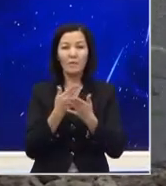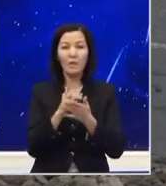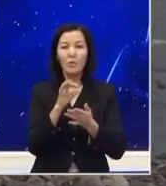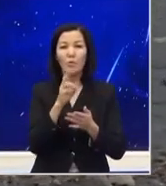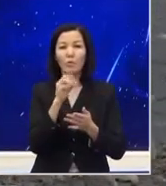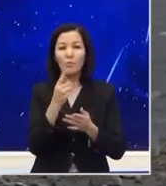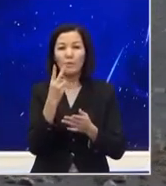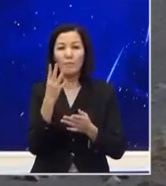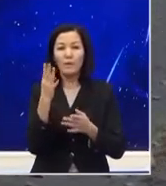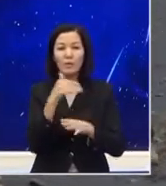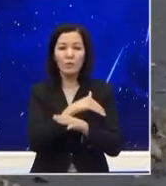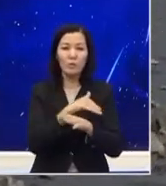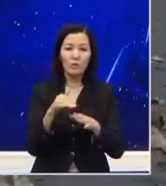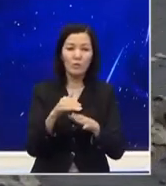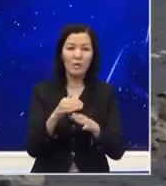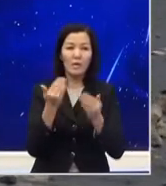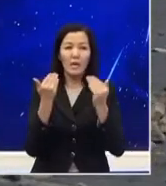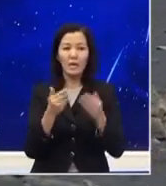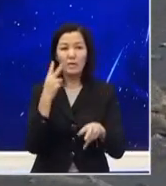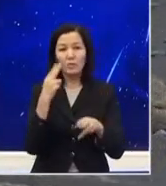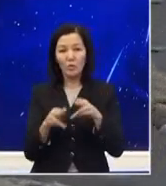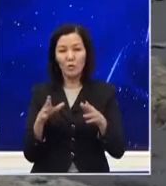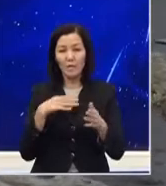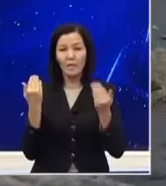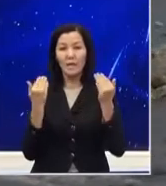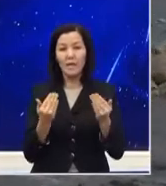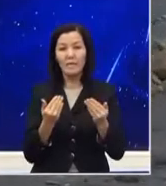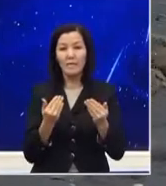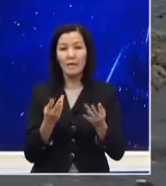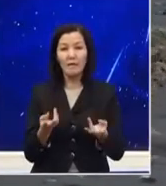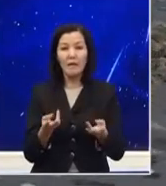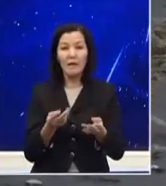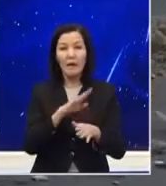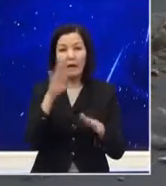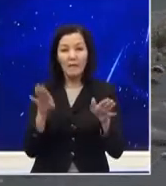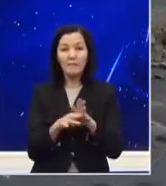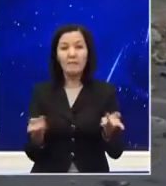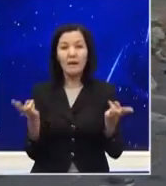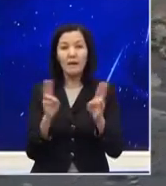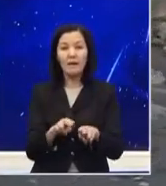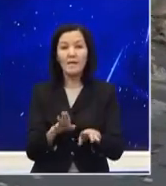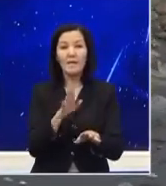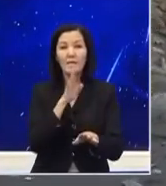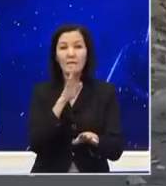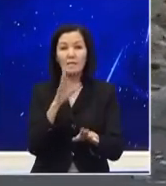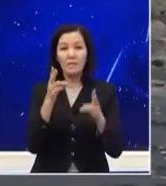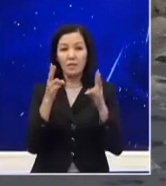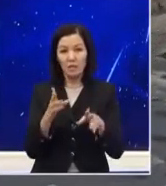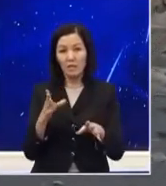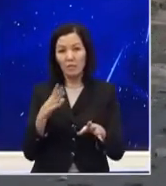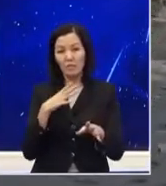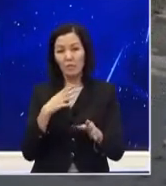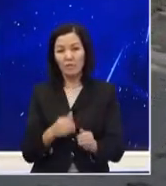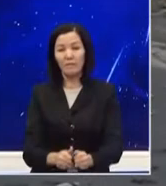бірнеше көше үгіліп жоғалған еді. Тіпті үгінді астында қалып көз жұмған бойжеткен оқиғасы да